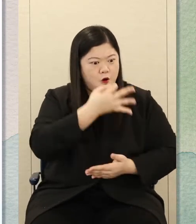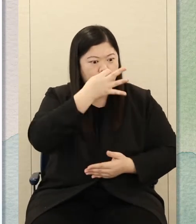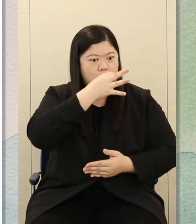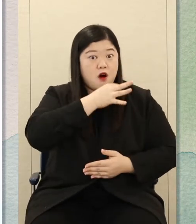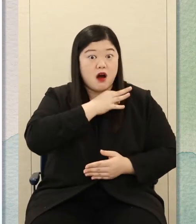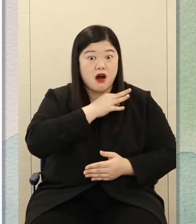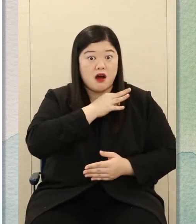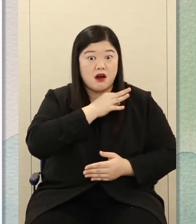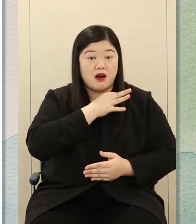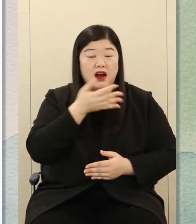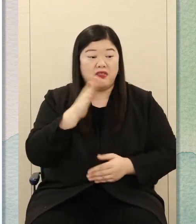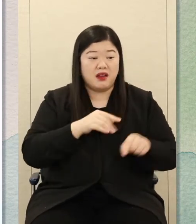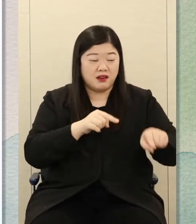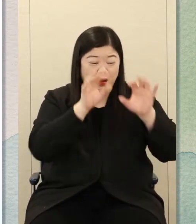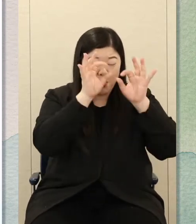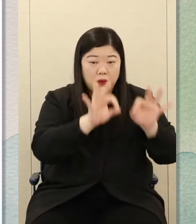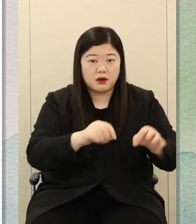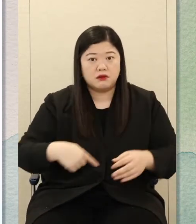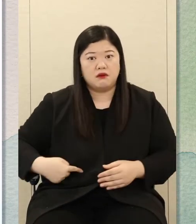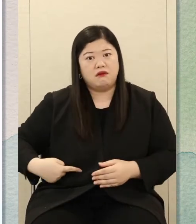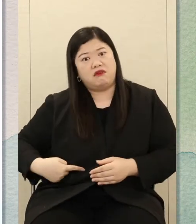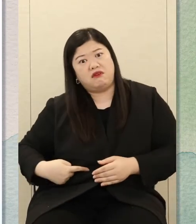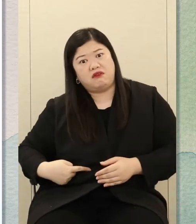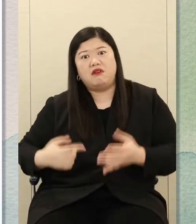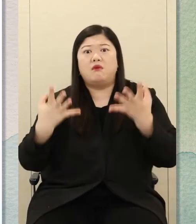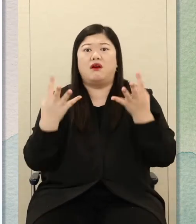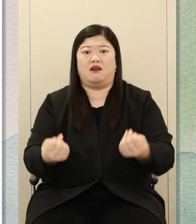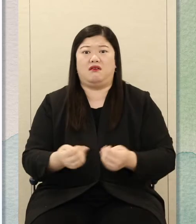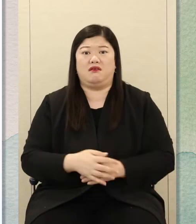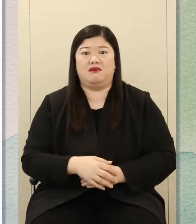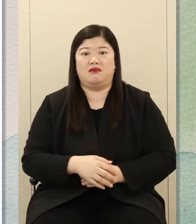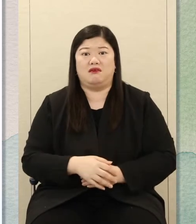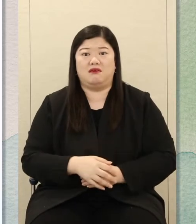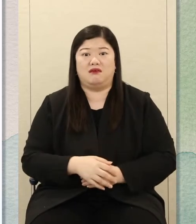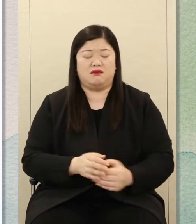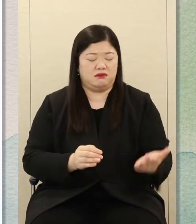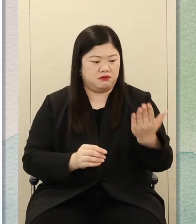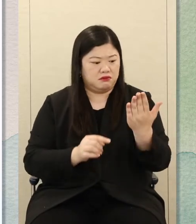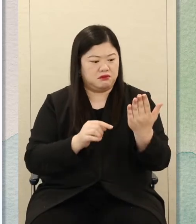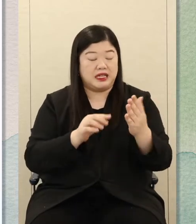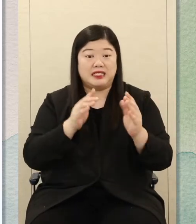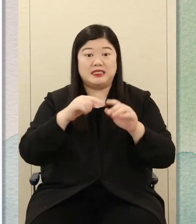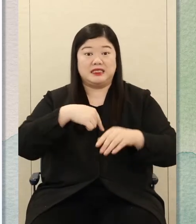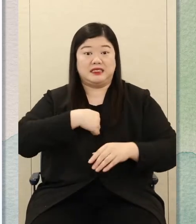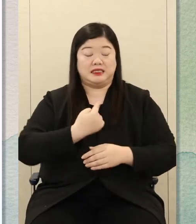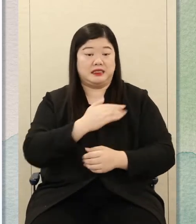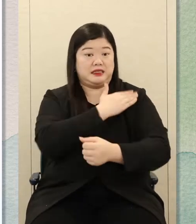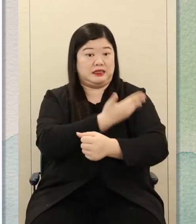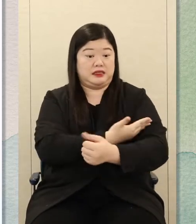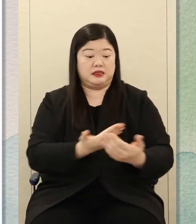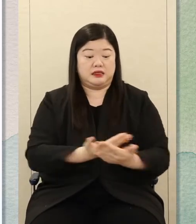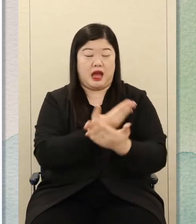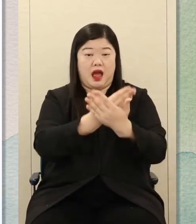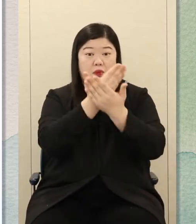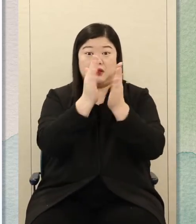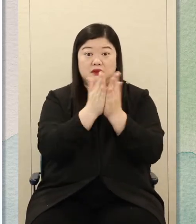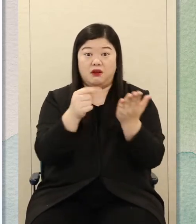사실 죄책감 개발이거든요. 본질적으로 저는 그렇게 생각해요. 그런 자기계발서의 본질적 특징은 죄책감